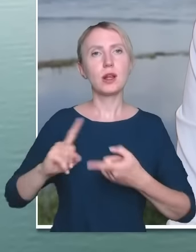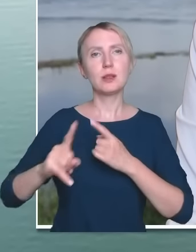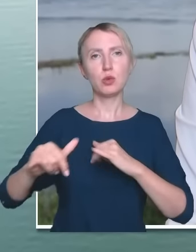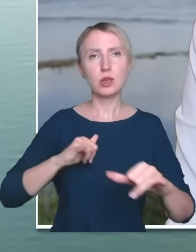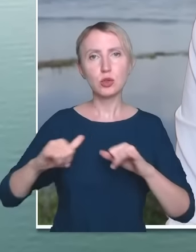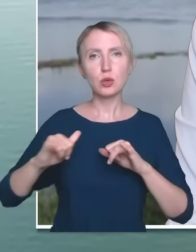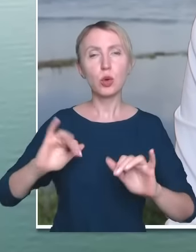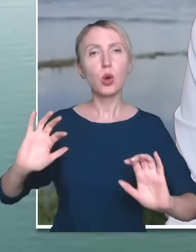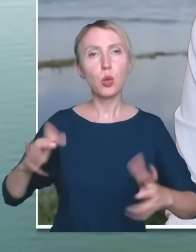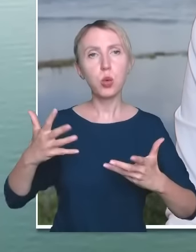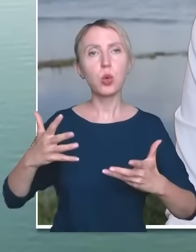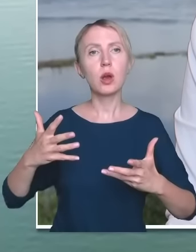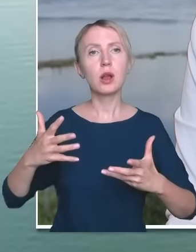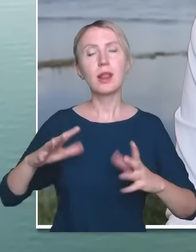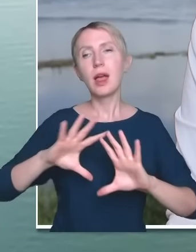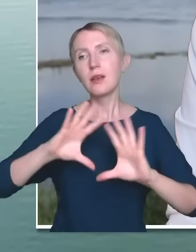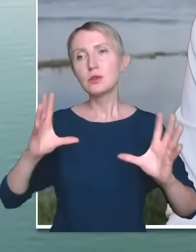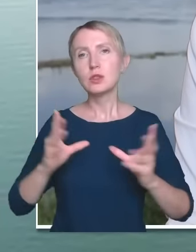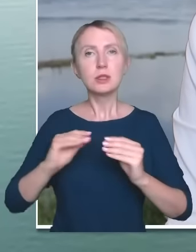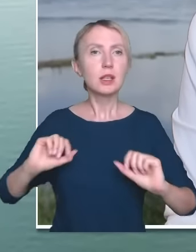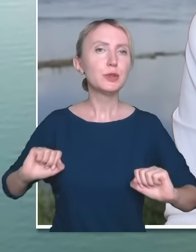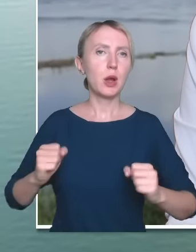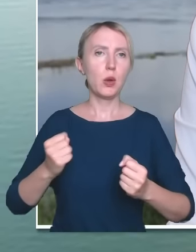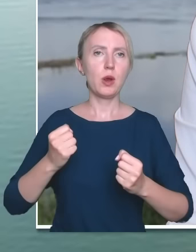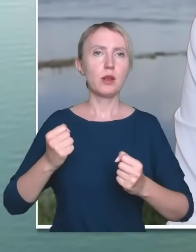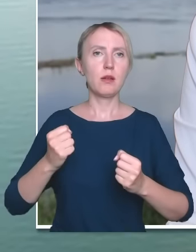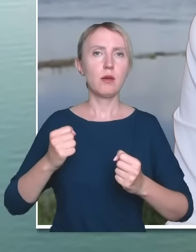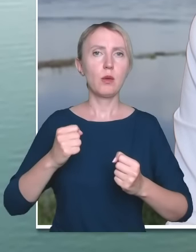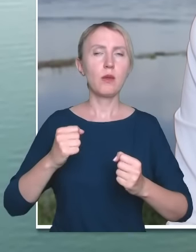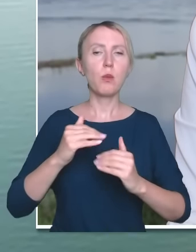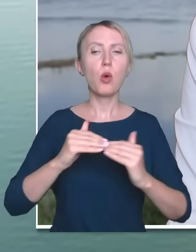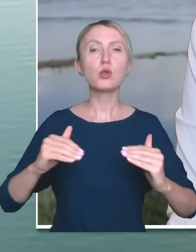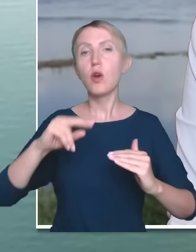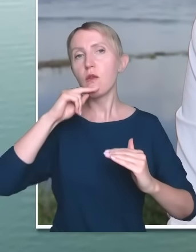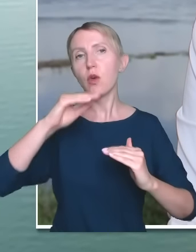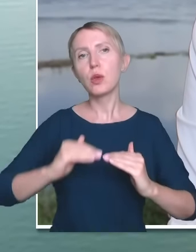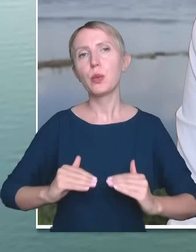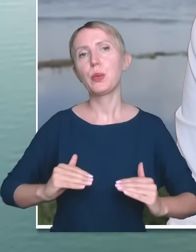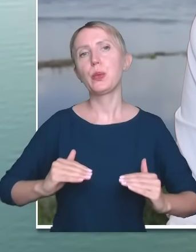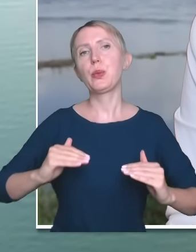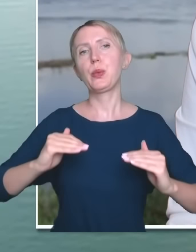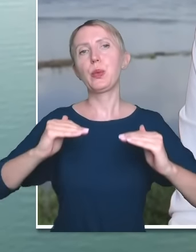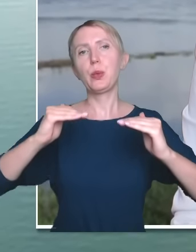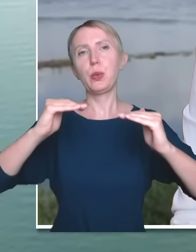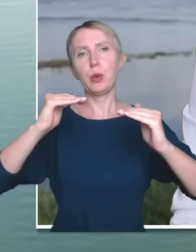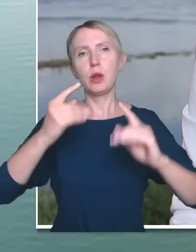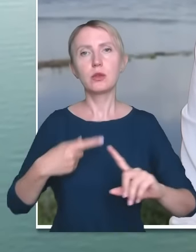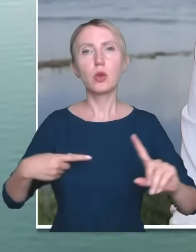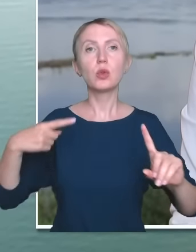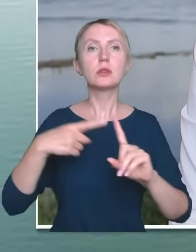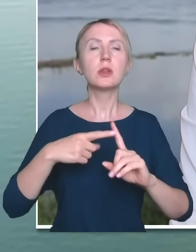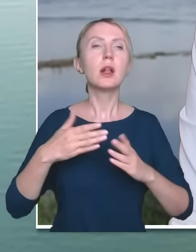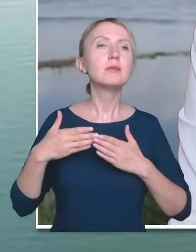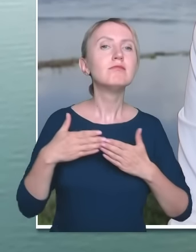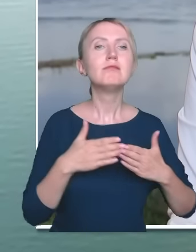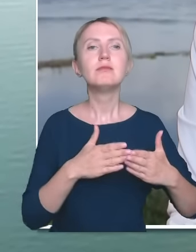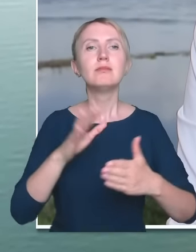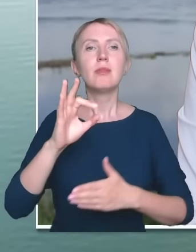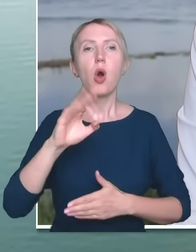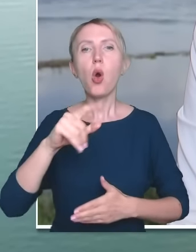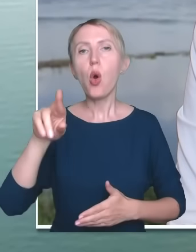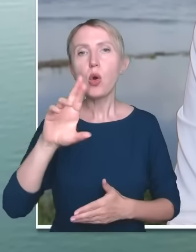czyli wszelkie działania związane z podwyższaniem poziomu wody, które między innymi miałyby służyć użeglowieniu Odry, ale